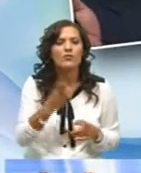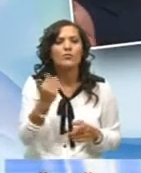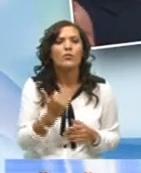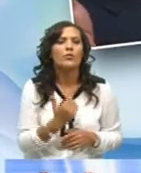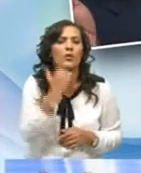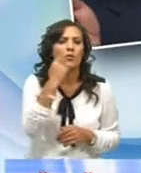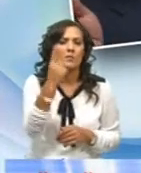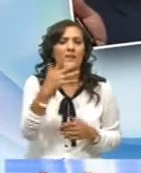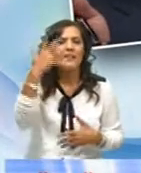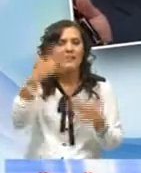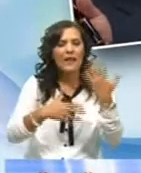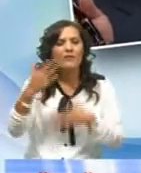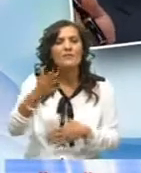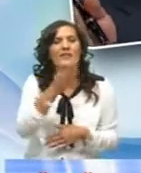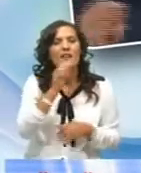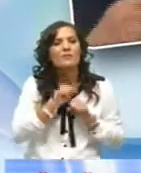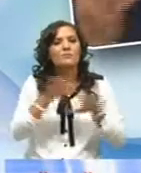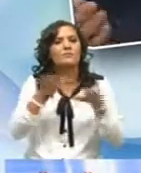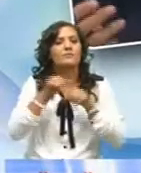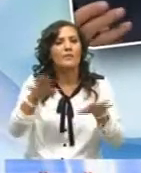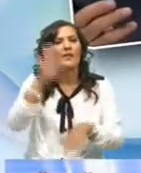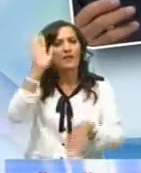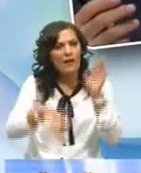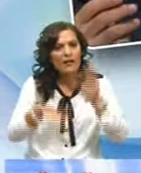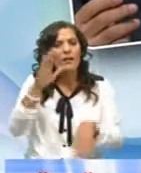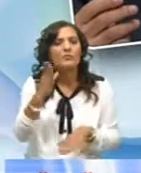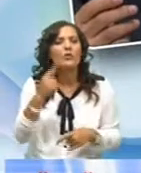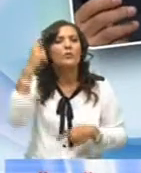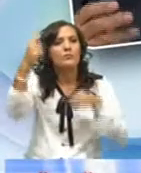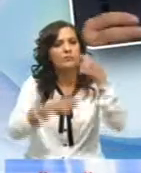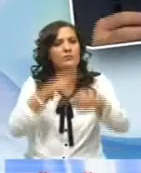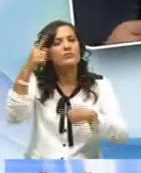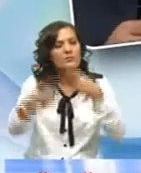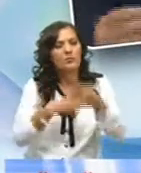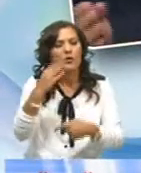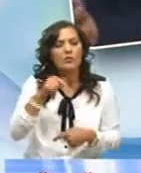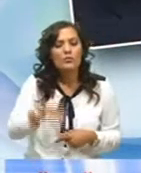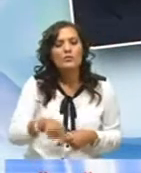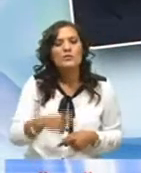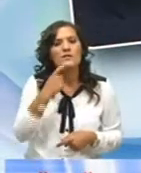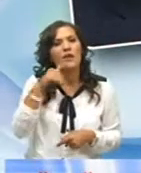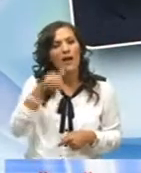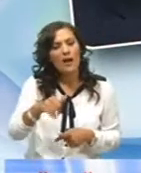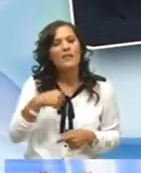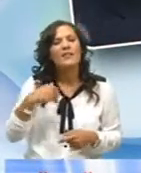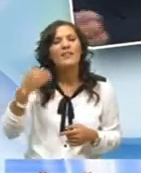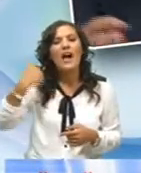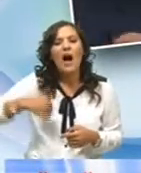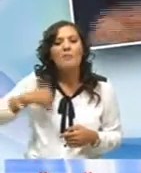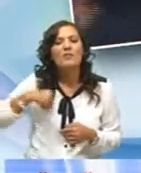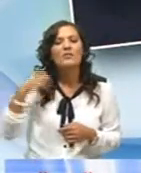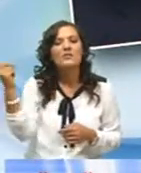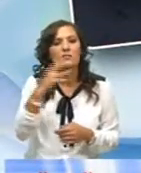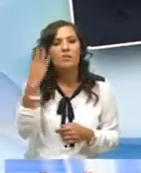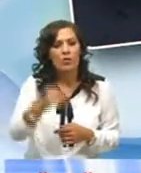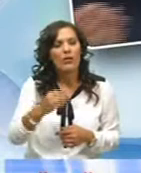yoğun bir televizyon tanıtım programı uyguladık reklamlarımız çok döndü bu sene aynı reklamı Kamu Spotu haline